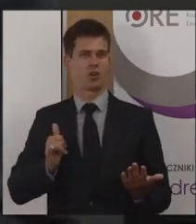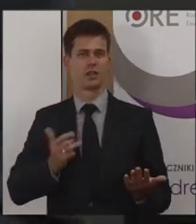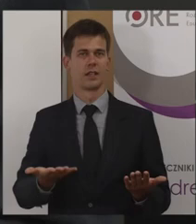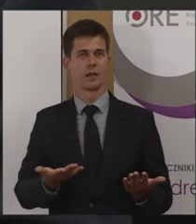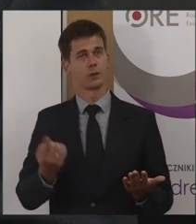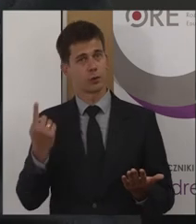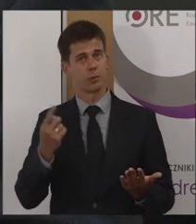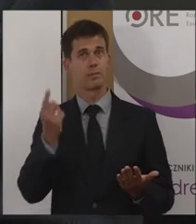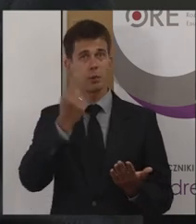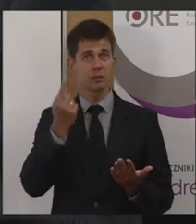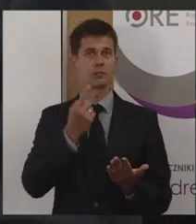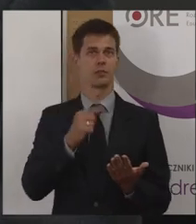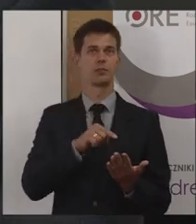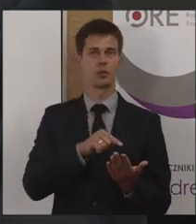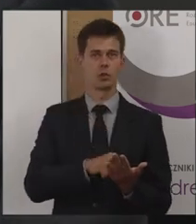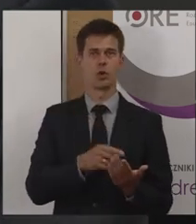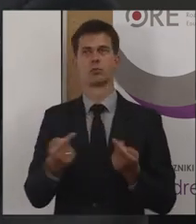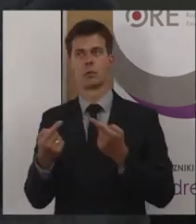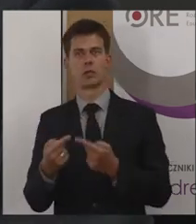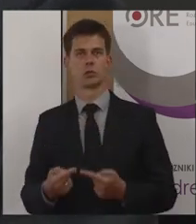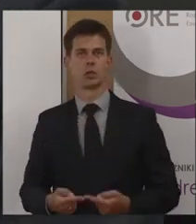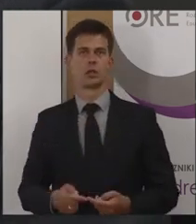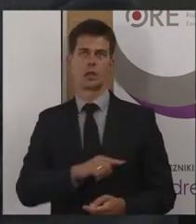właśnie kształcić, a tak jak pan mówi, takie